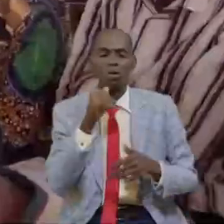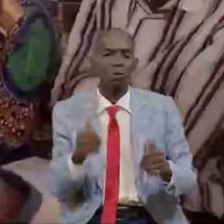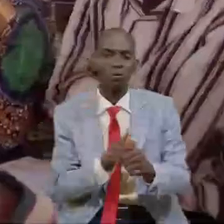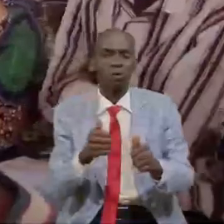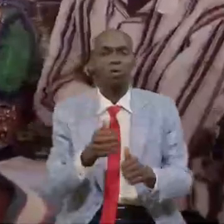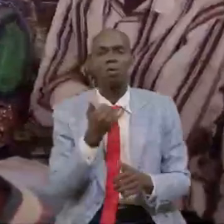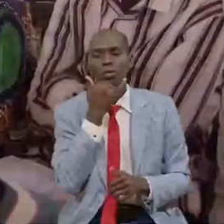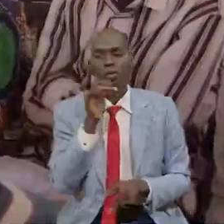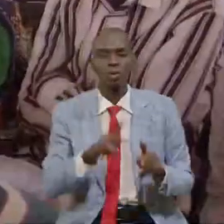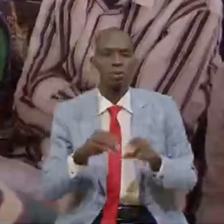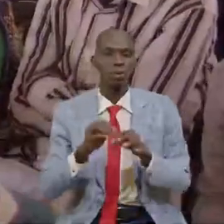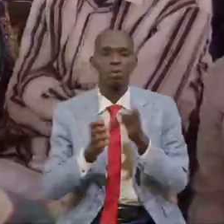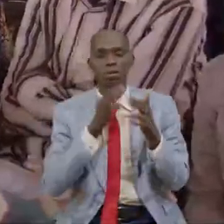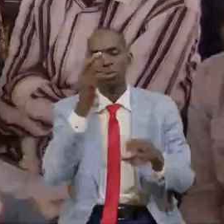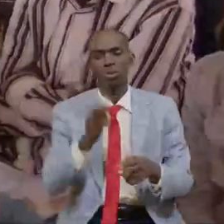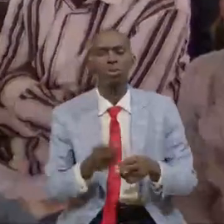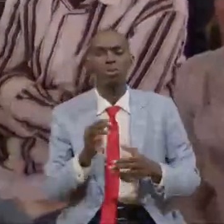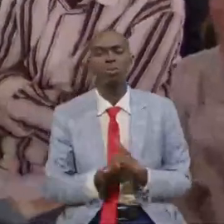Tu ne les suivras pas.